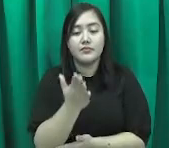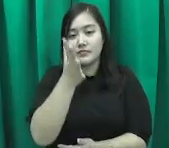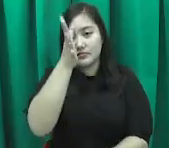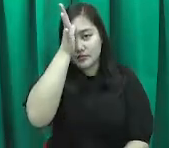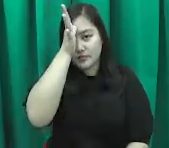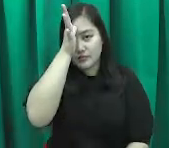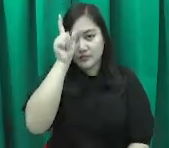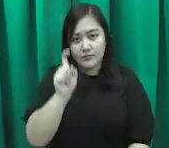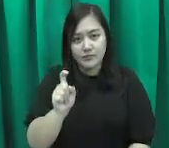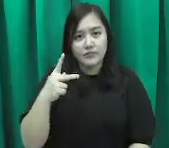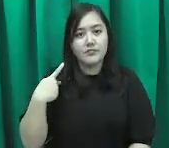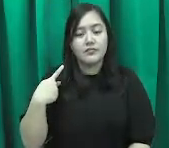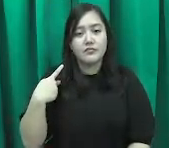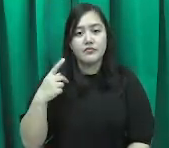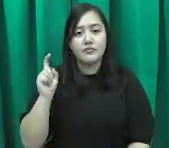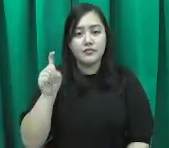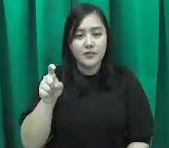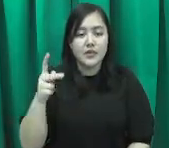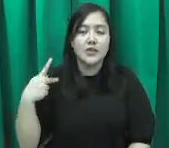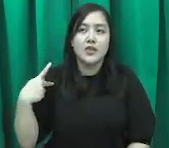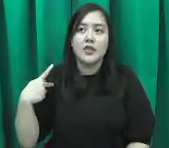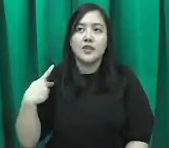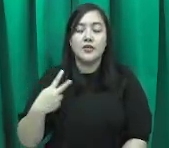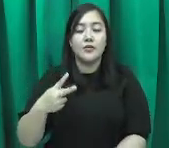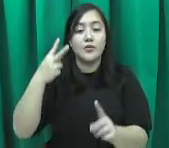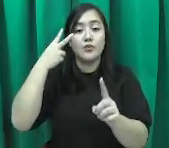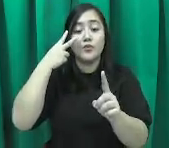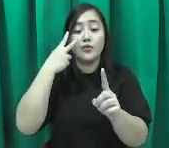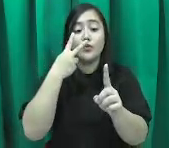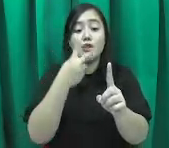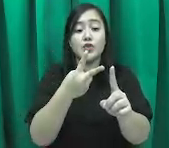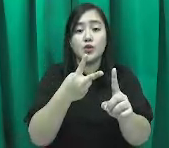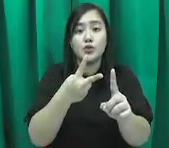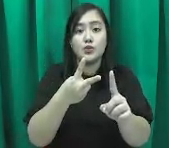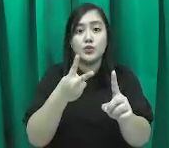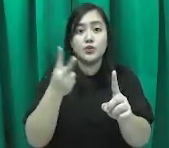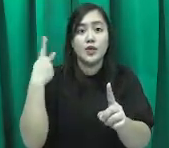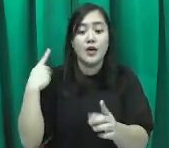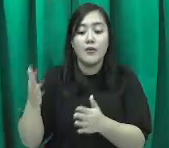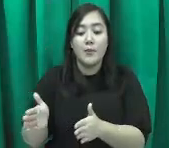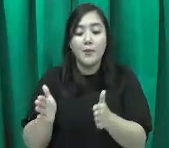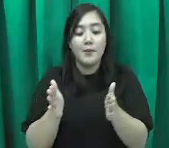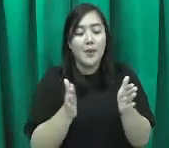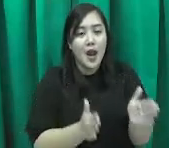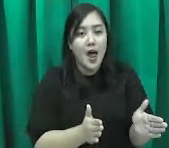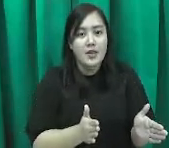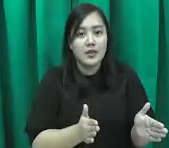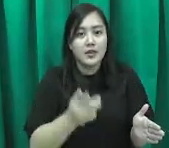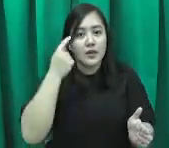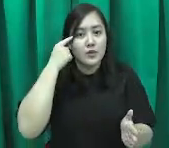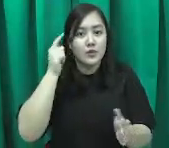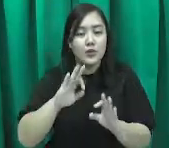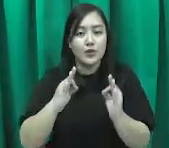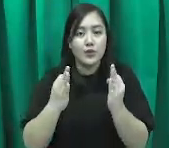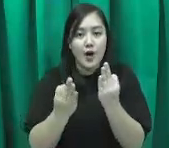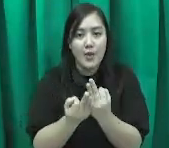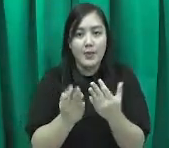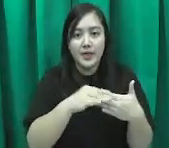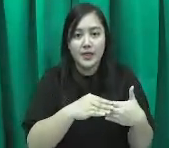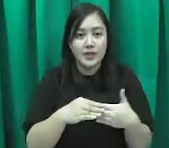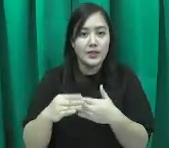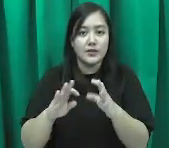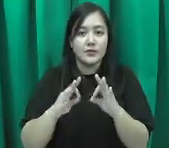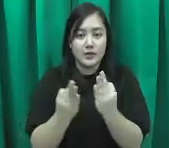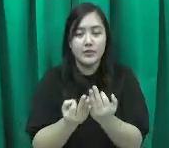may vision dapat tayo. We should have a vision. Meron tayong plano kung paano natin i-lead yung